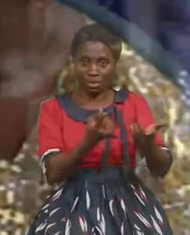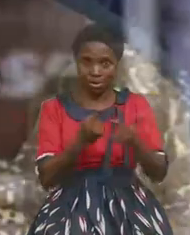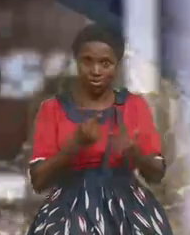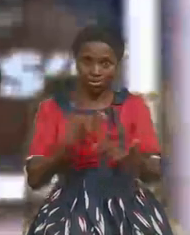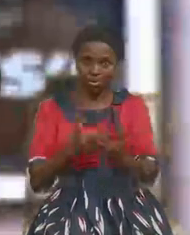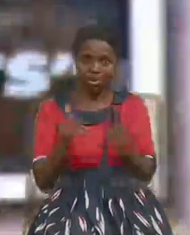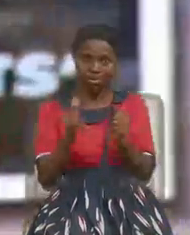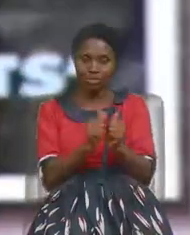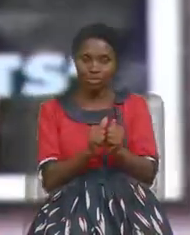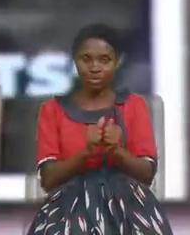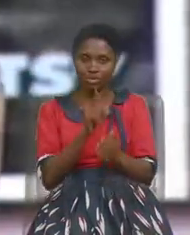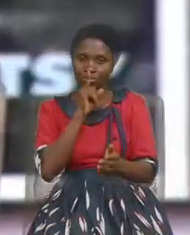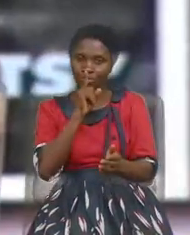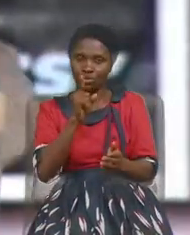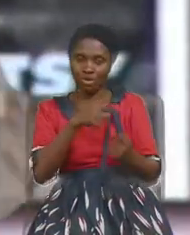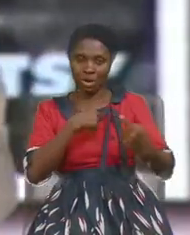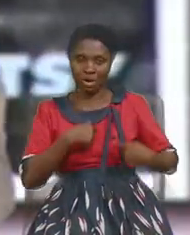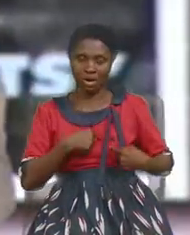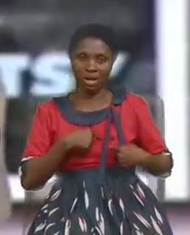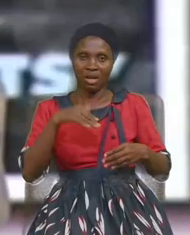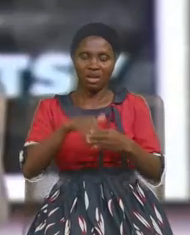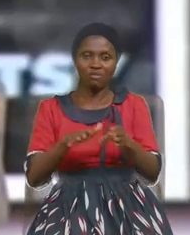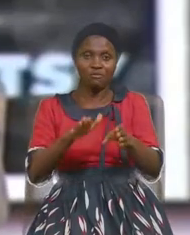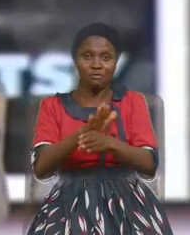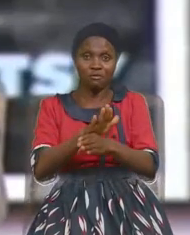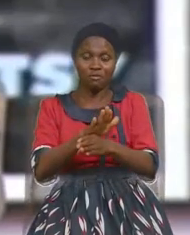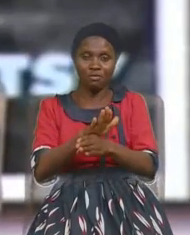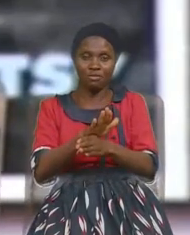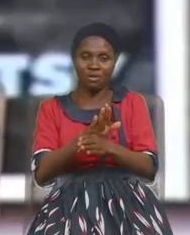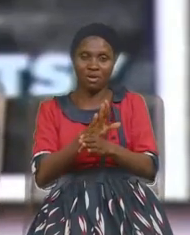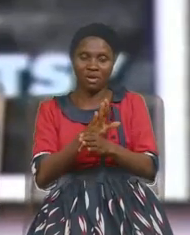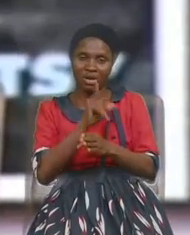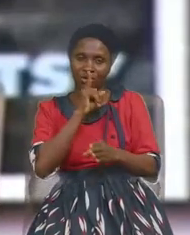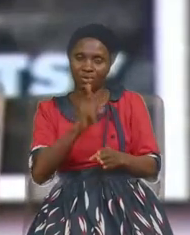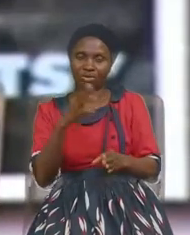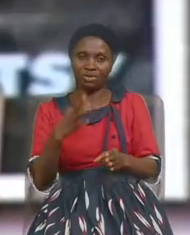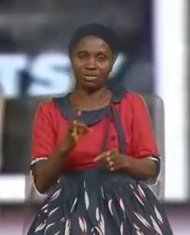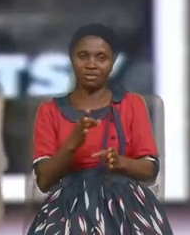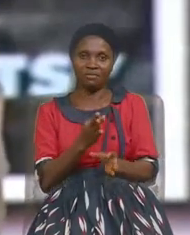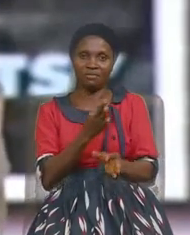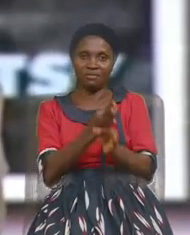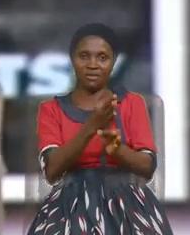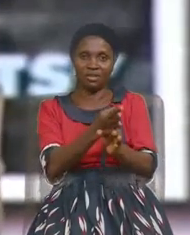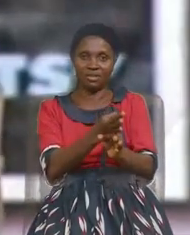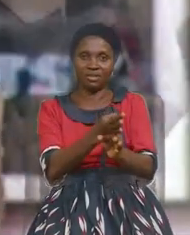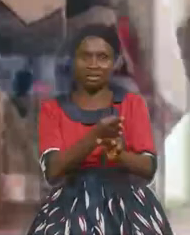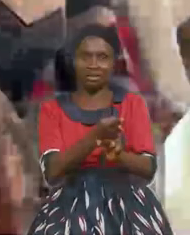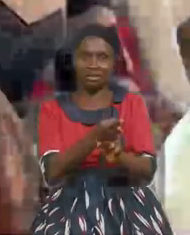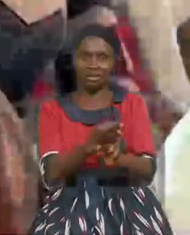la plénitude de la foi. Les cœurs purifiés d'une mauvaise conscience et le corps